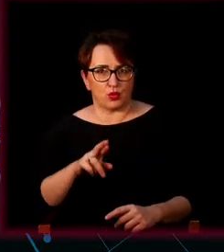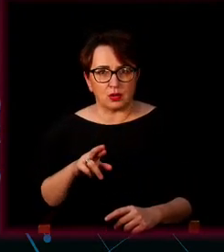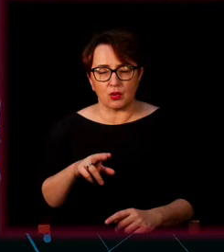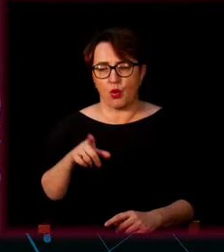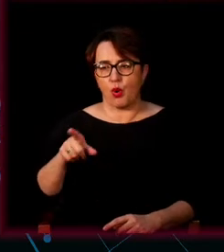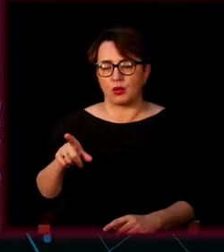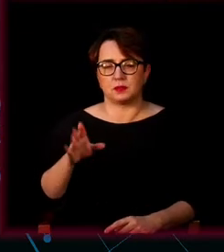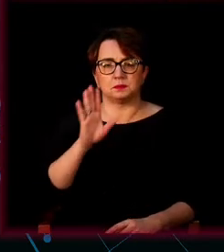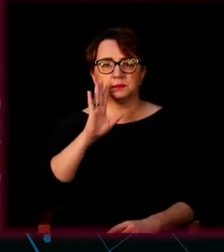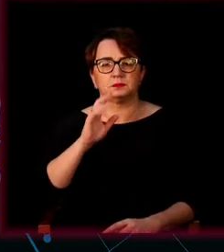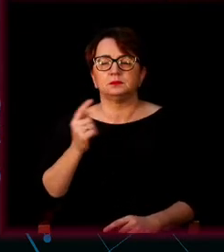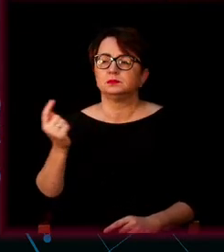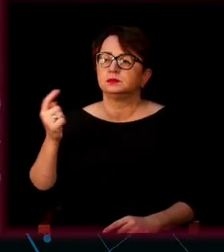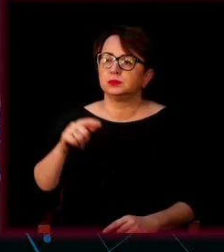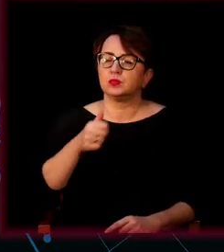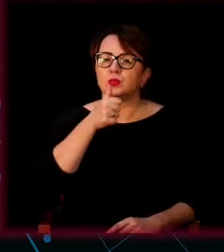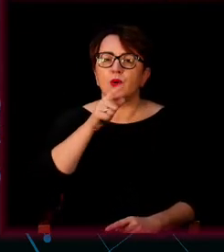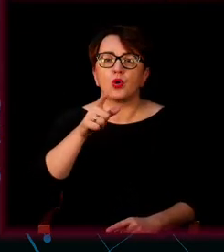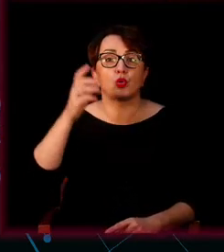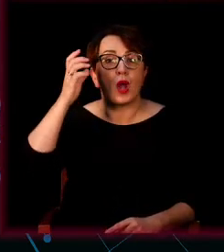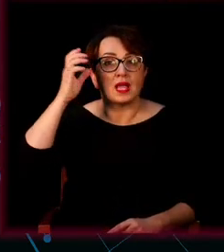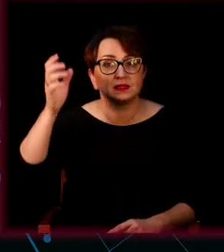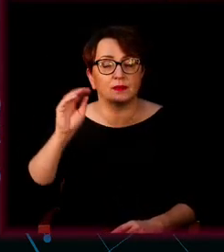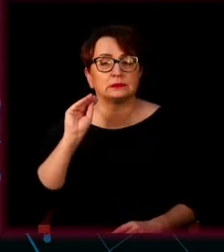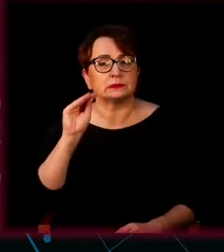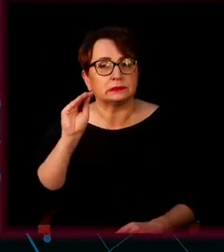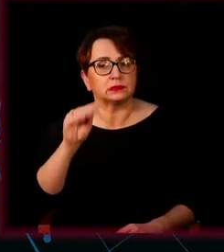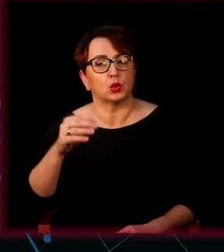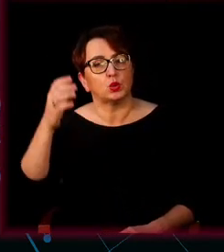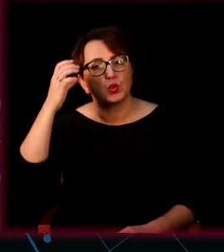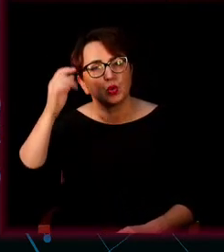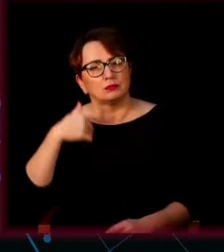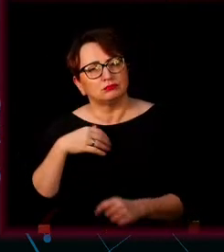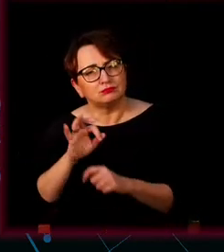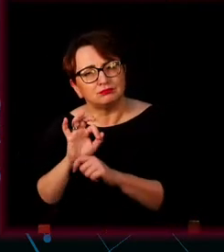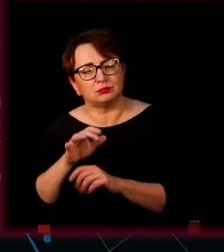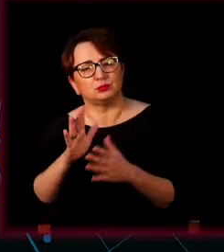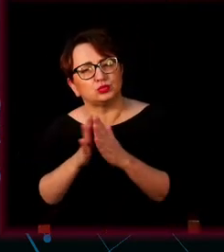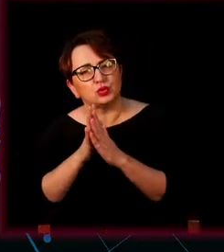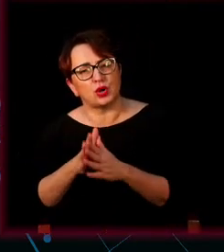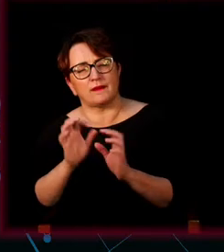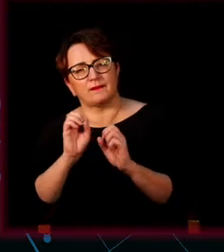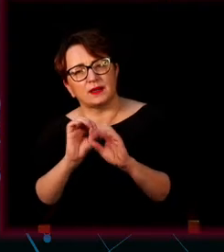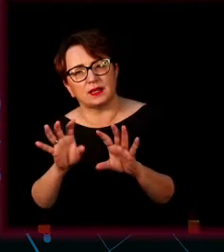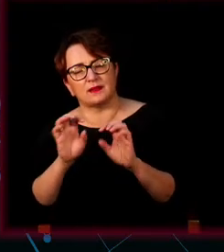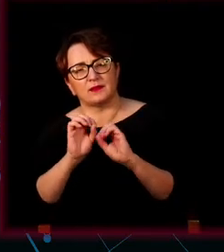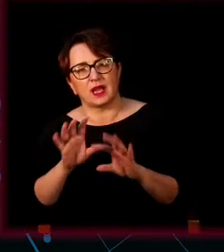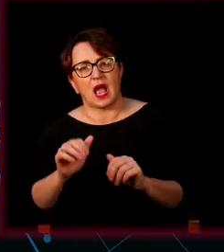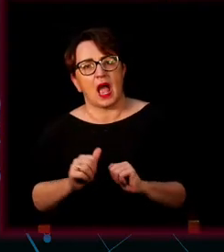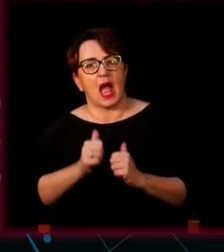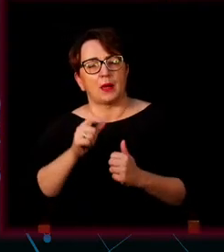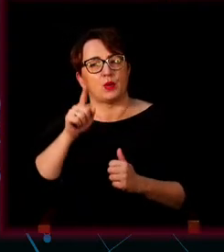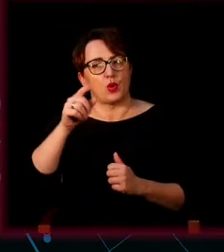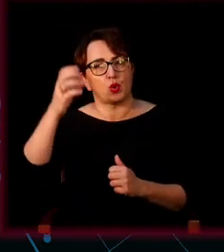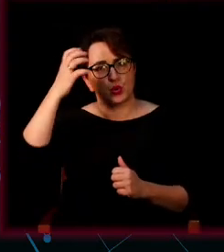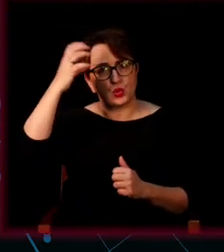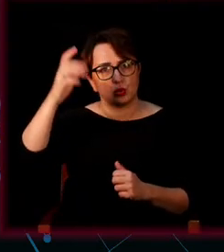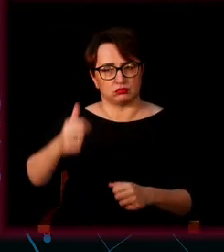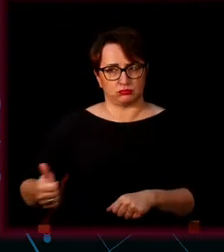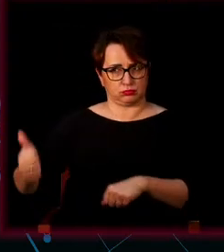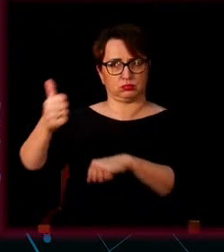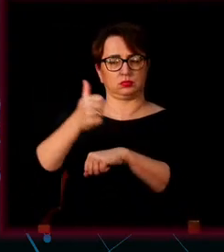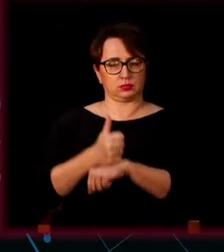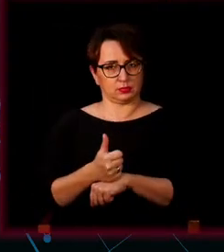najpierw próbuje w jednym z królestw przekonać króla do tego, żeby on jakby stanął na